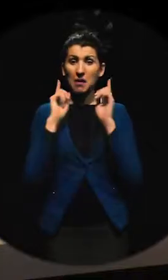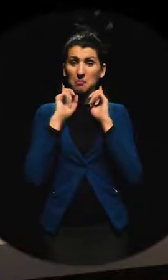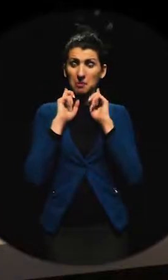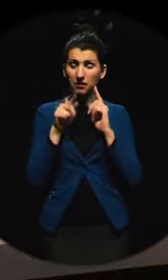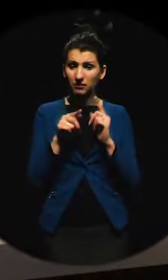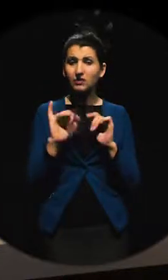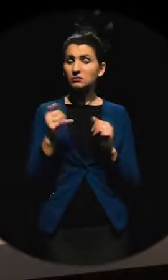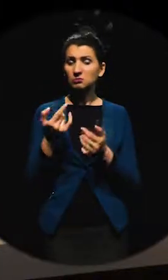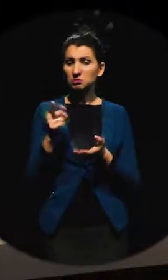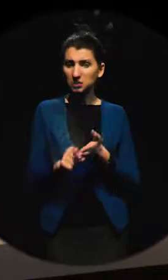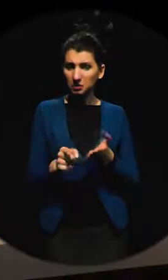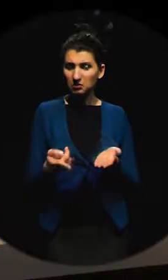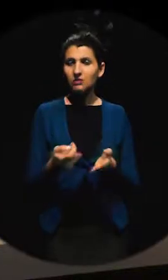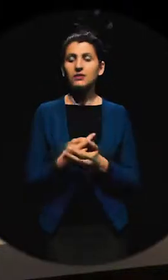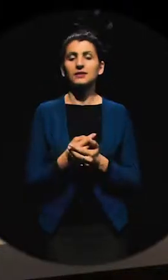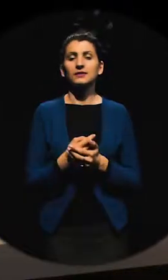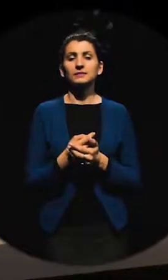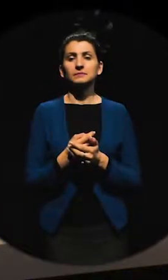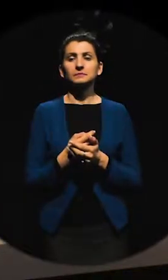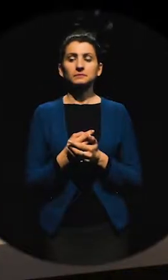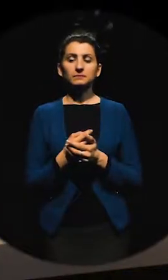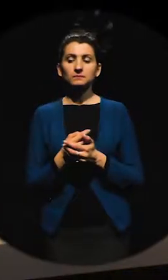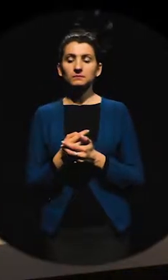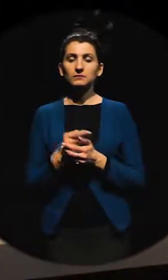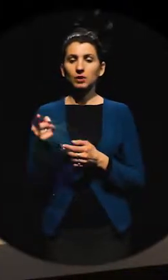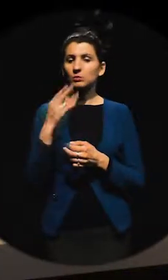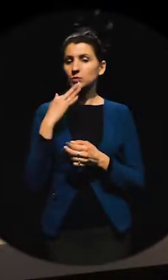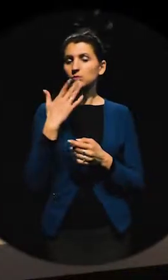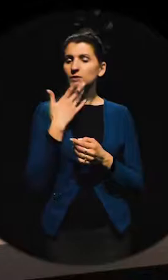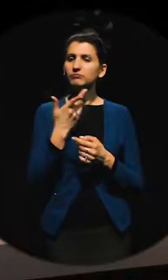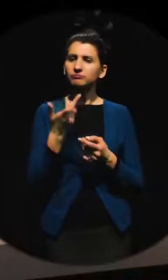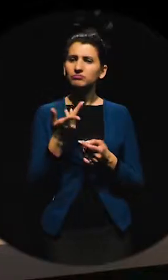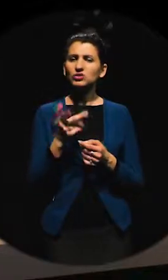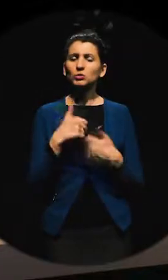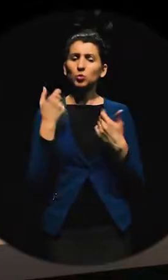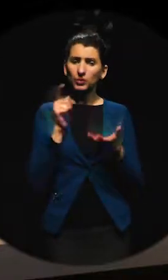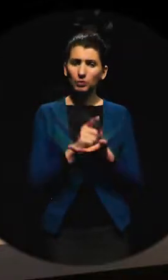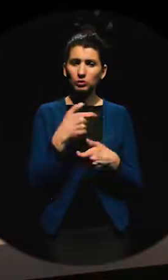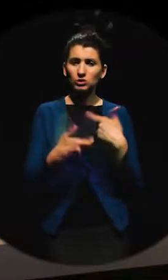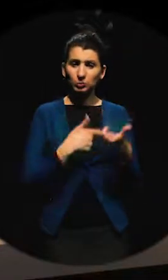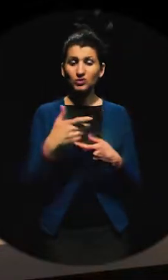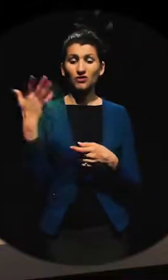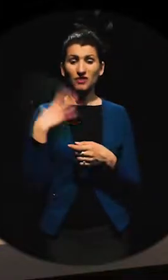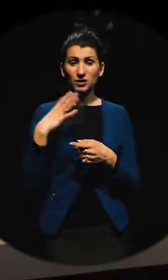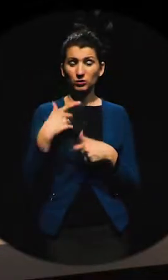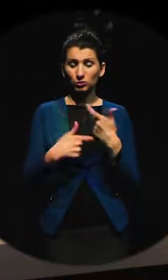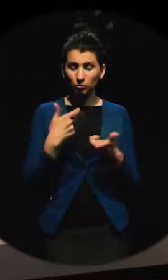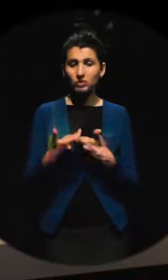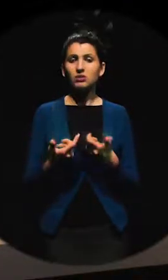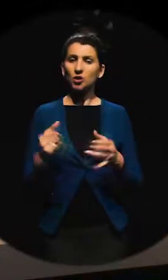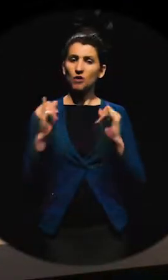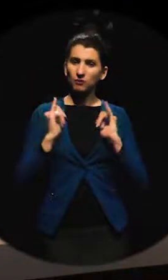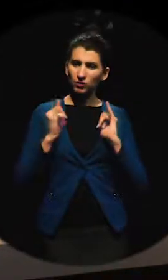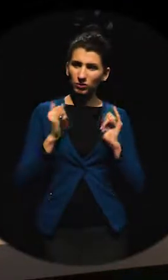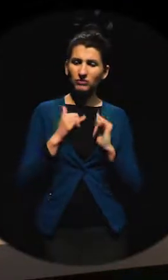doszło, tak oni akurat to definiowali, było stworzenie komfortowych i dogodnych